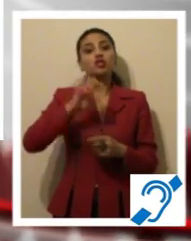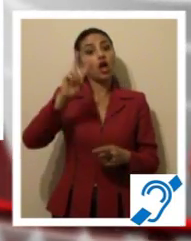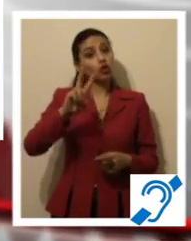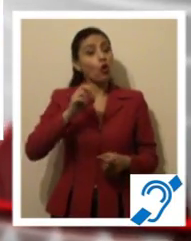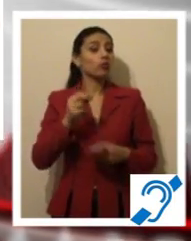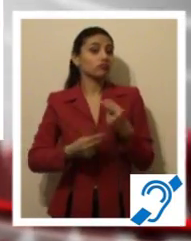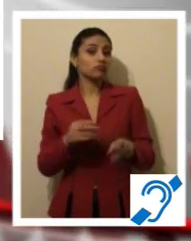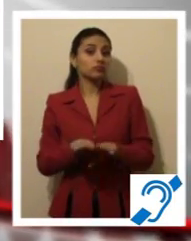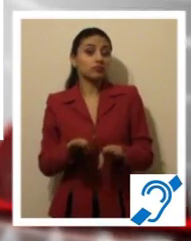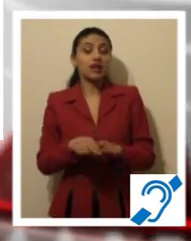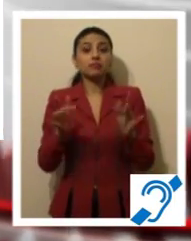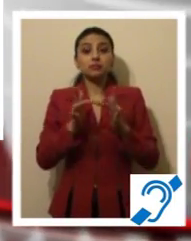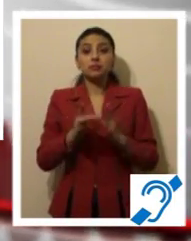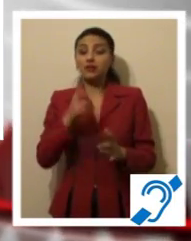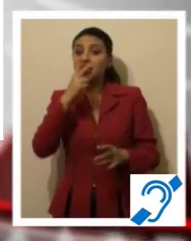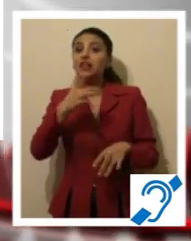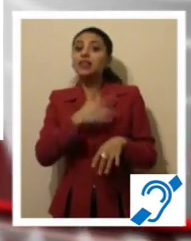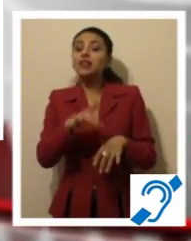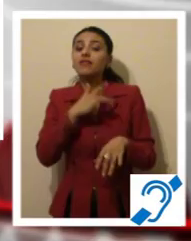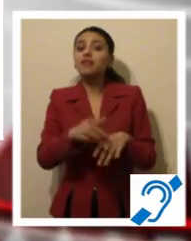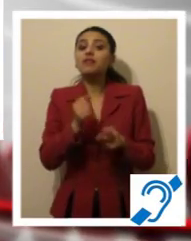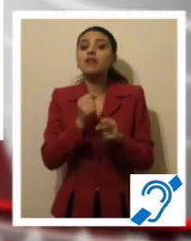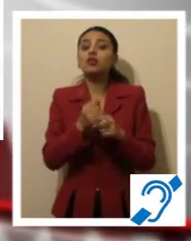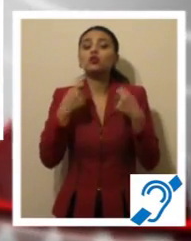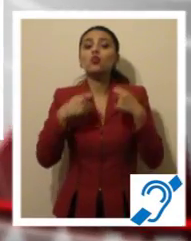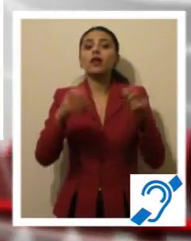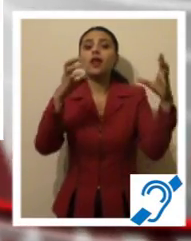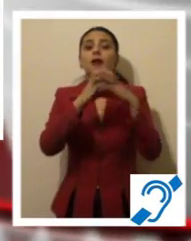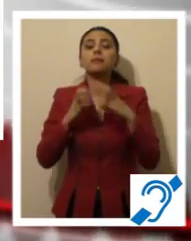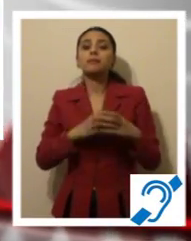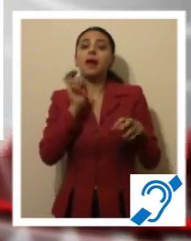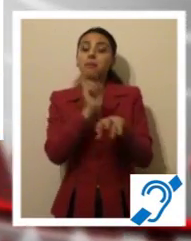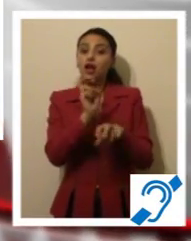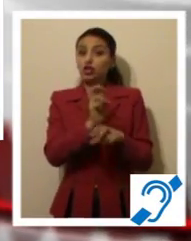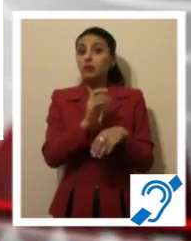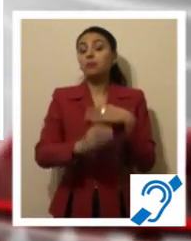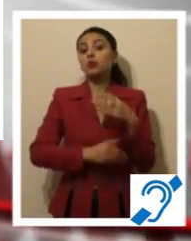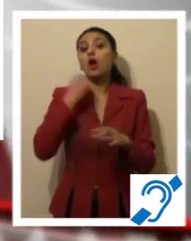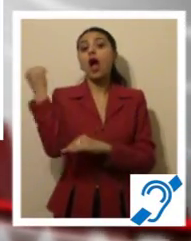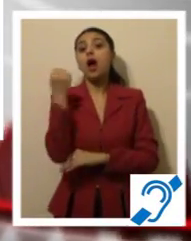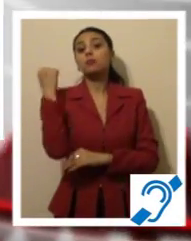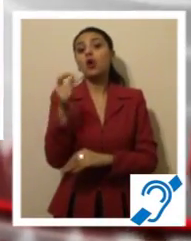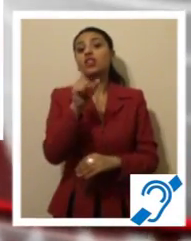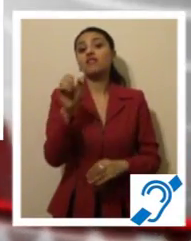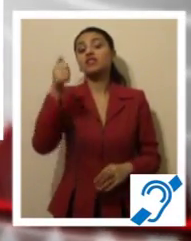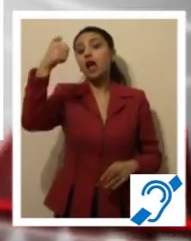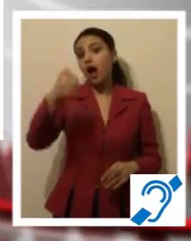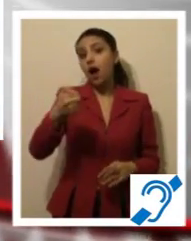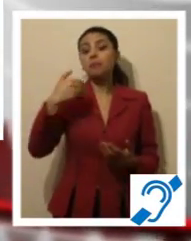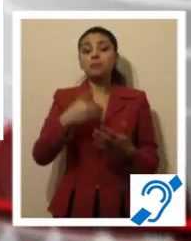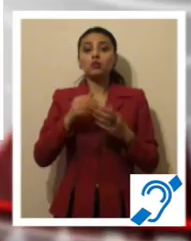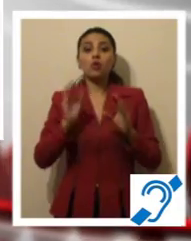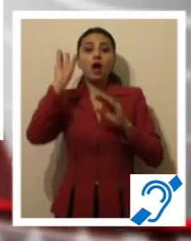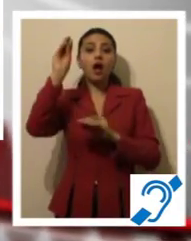reprezintă un test util de verificare pentru toate echipele participante, având în vedere că returul campionatului în divizia A de handbal feminin